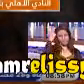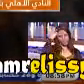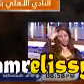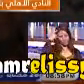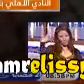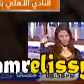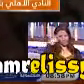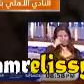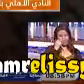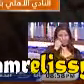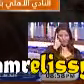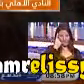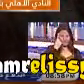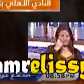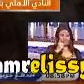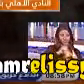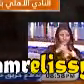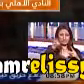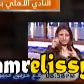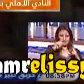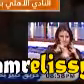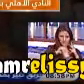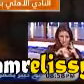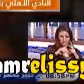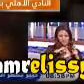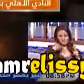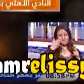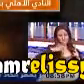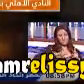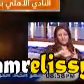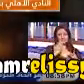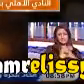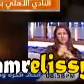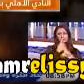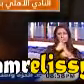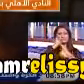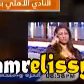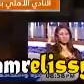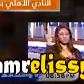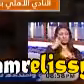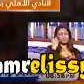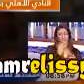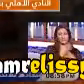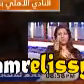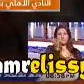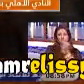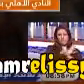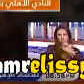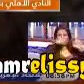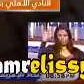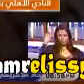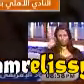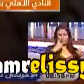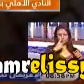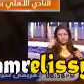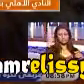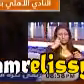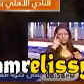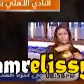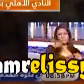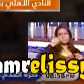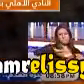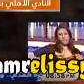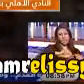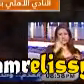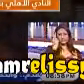الراس اما الاخر ف توفي نتيجه اختناقه بالغاز ا دكتور عمر ايضا